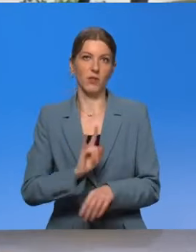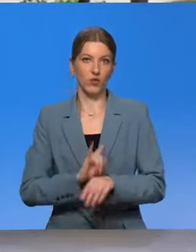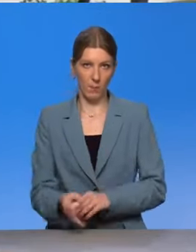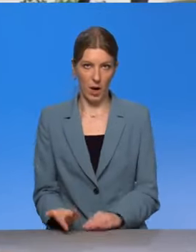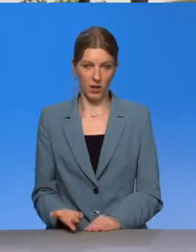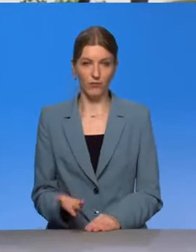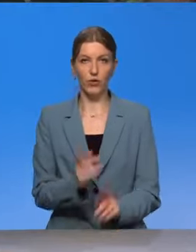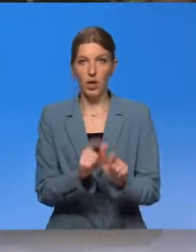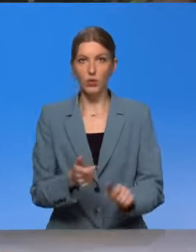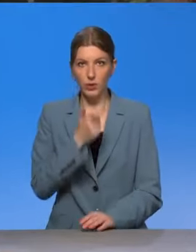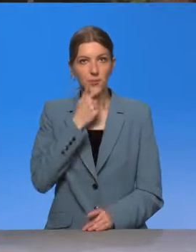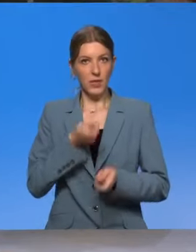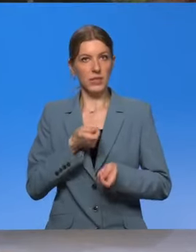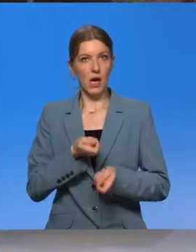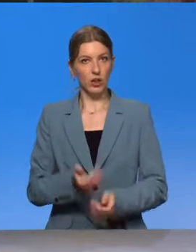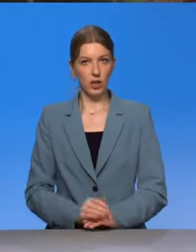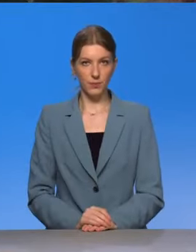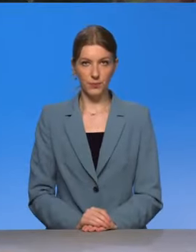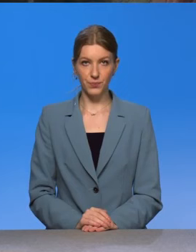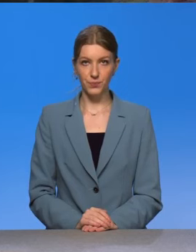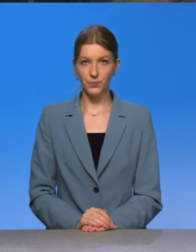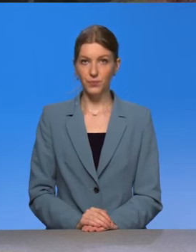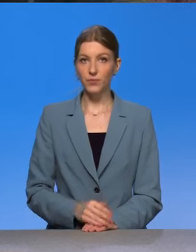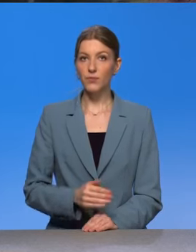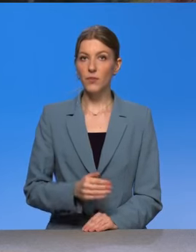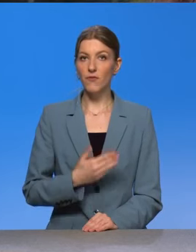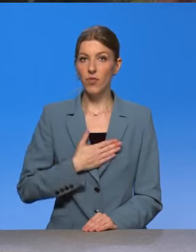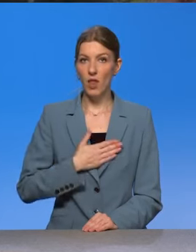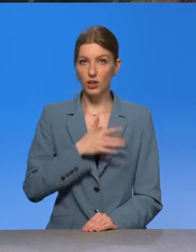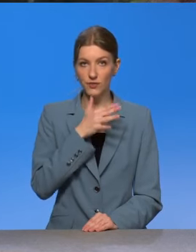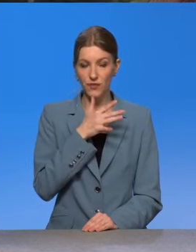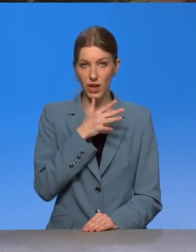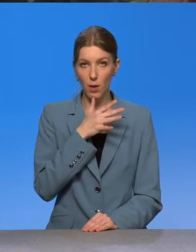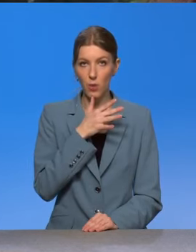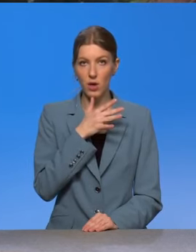Люди настороже. В наше время, потому что мало